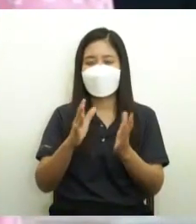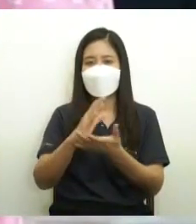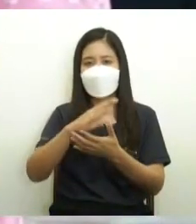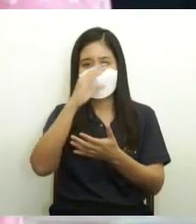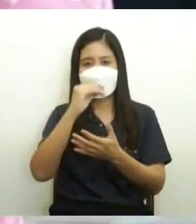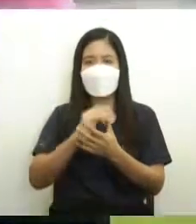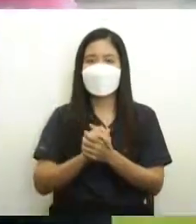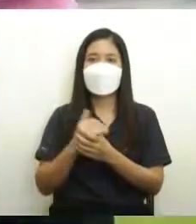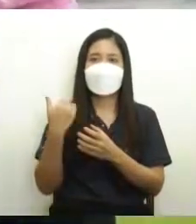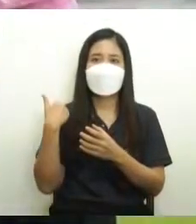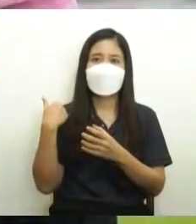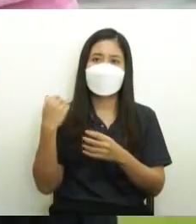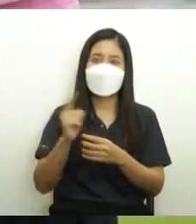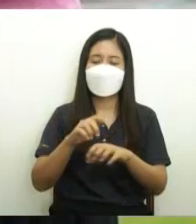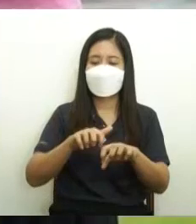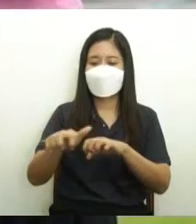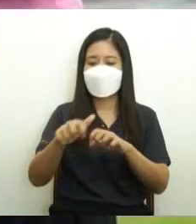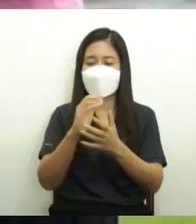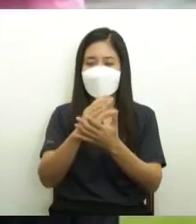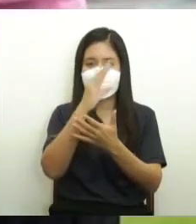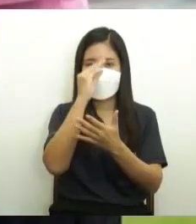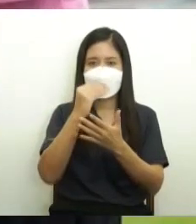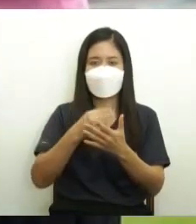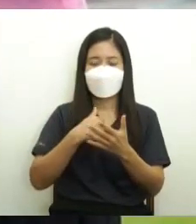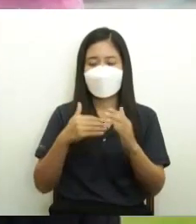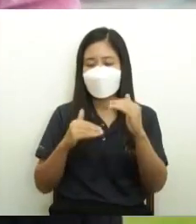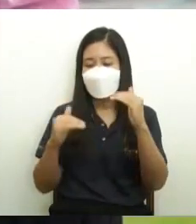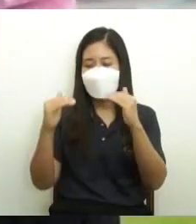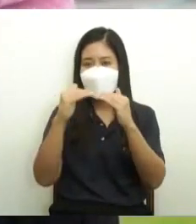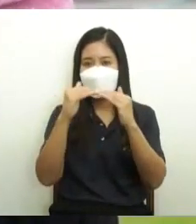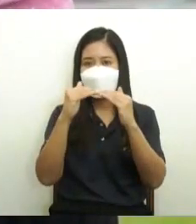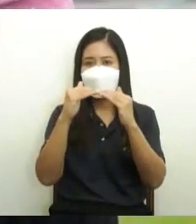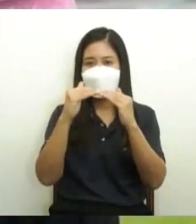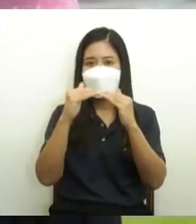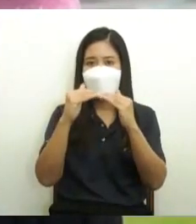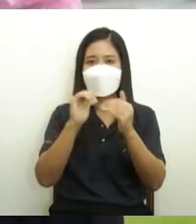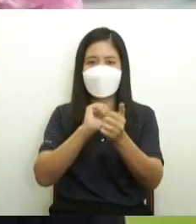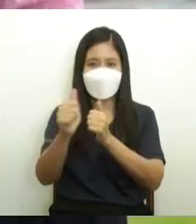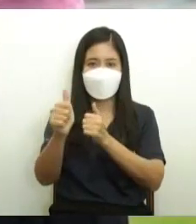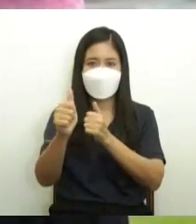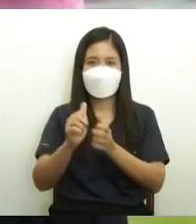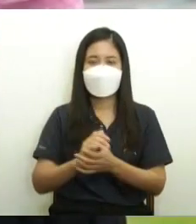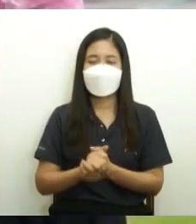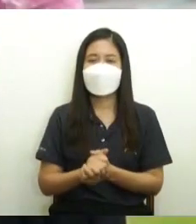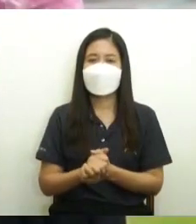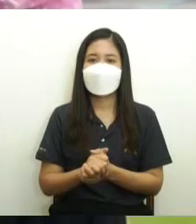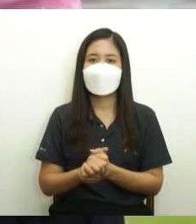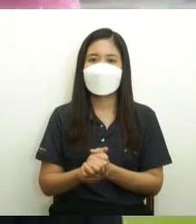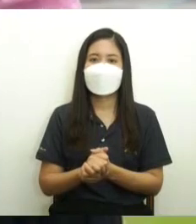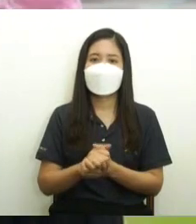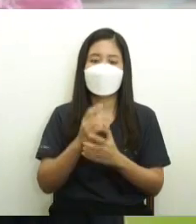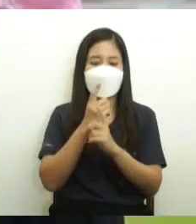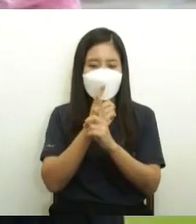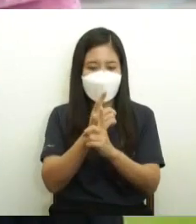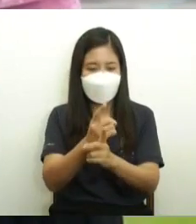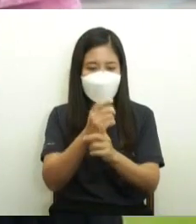อกาสในการได้รับการจัดการศึกษาอย่างเท่าเทียมและเท่าทันและมีการกำกับติดตามการด